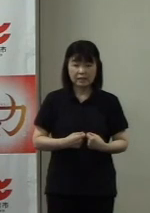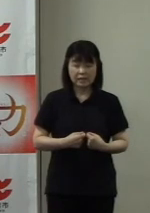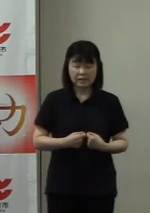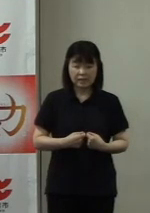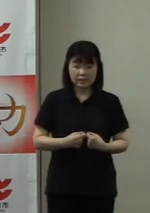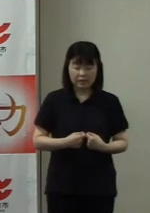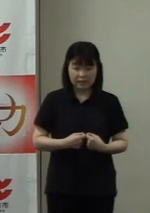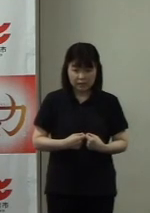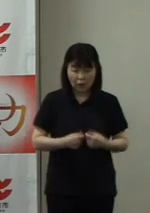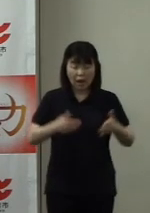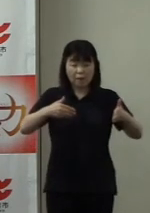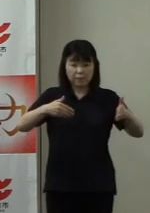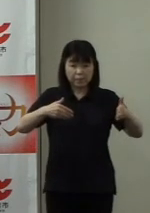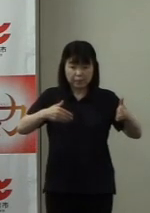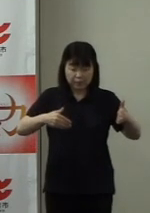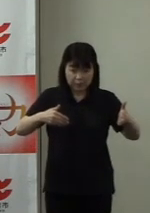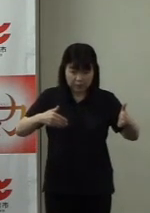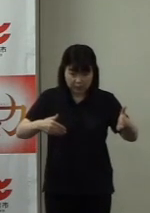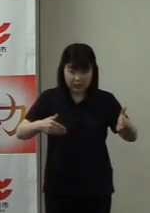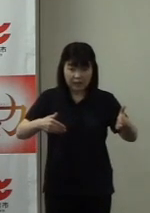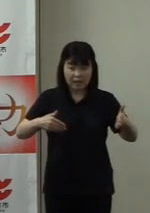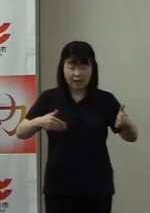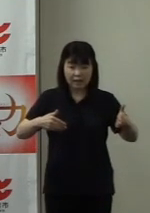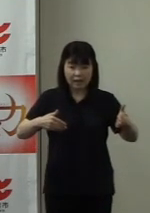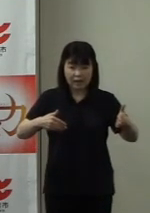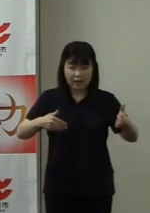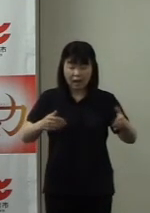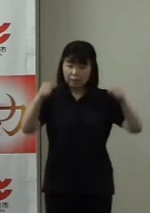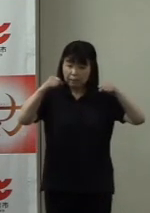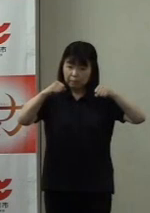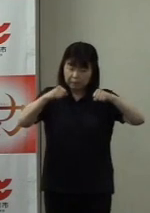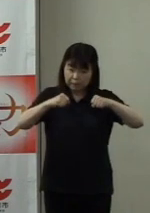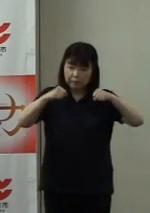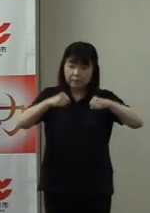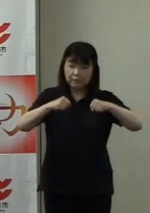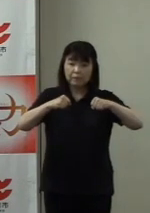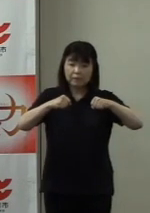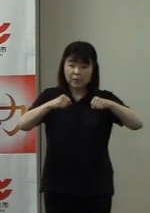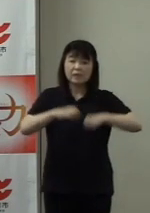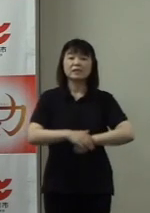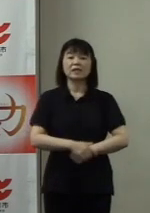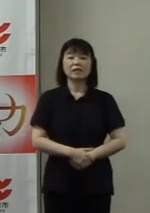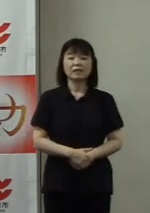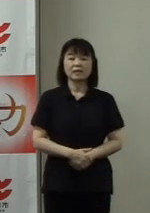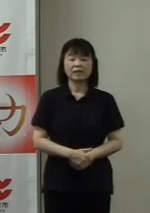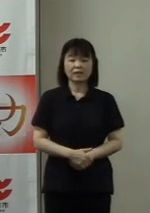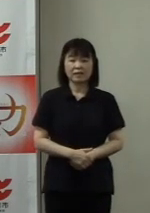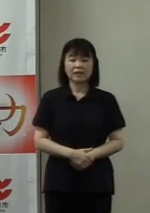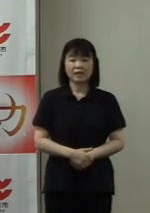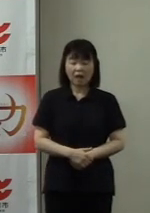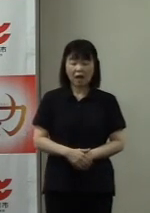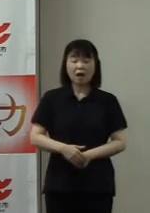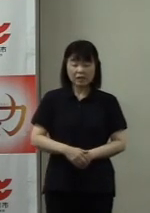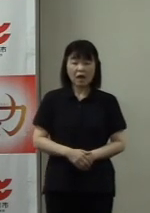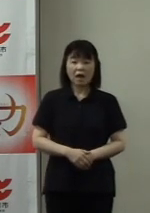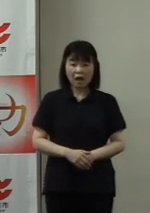まだ十分にまだ合意というか、今、その過程であるということで、 過程段階の不動